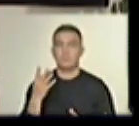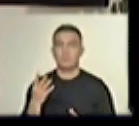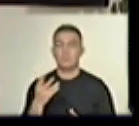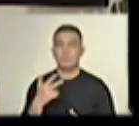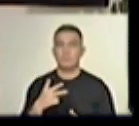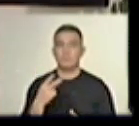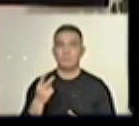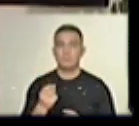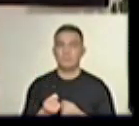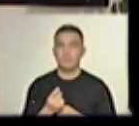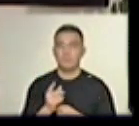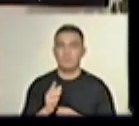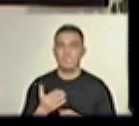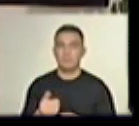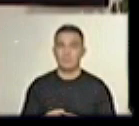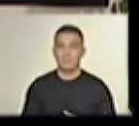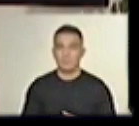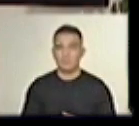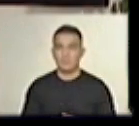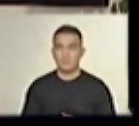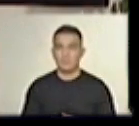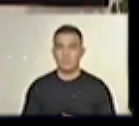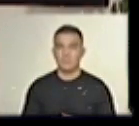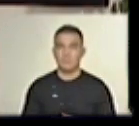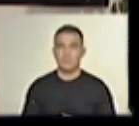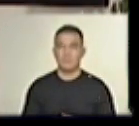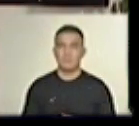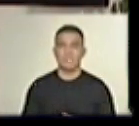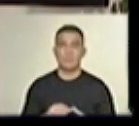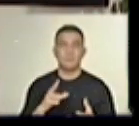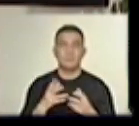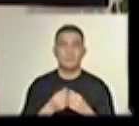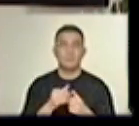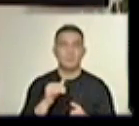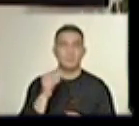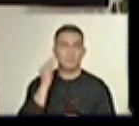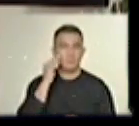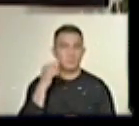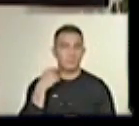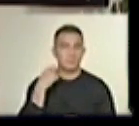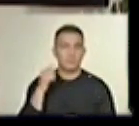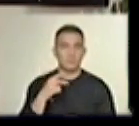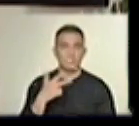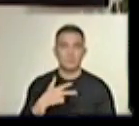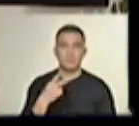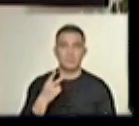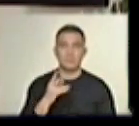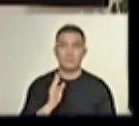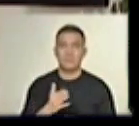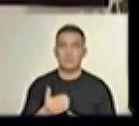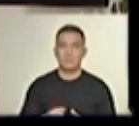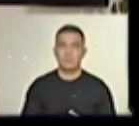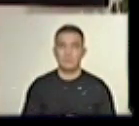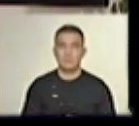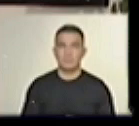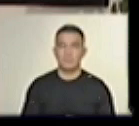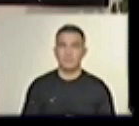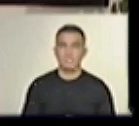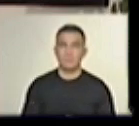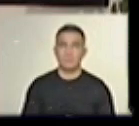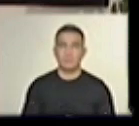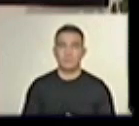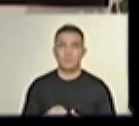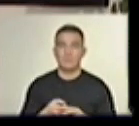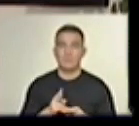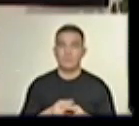ni o'zi hosil bo'ladi. Shunday qilib bu ifodaning qiymati 32 ga teng bo'ldi. Xo'sh, siz